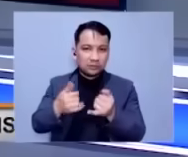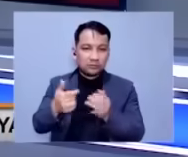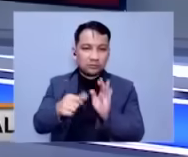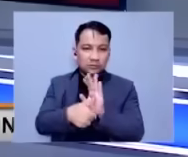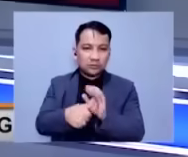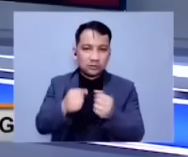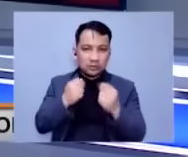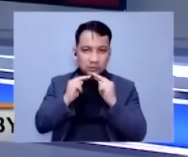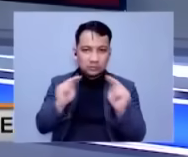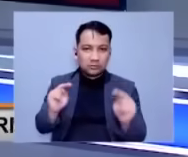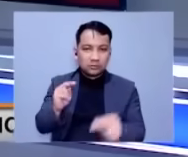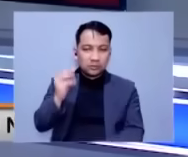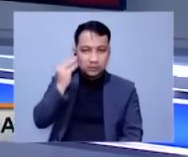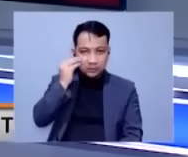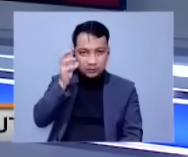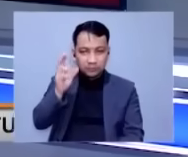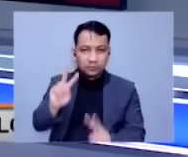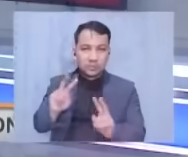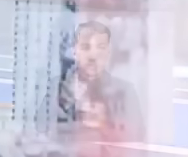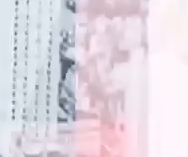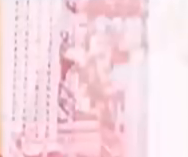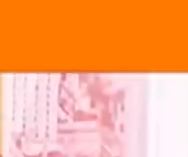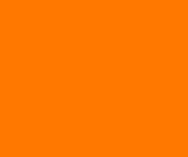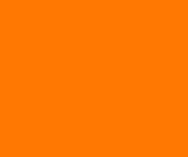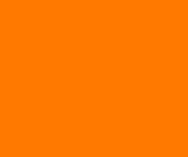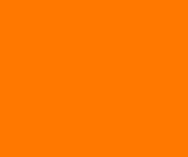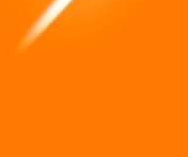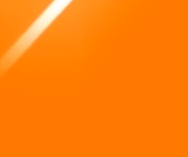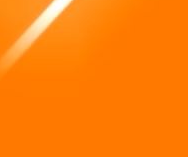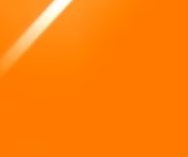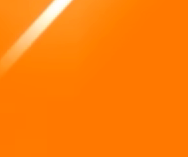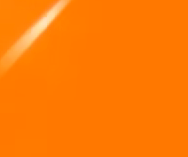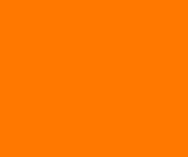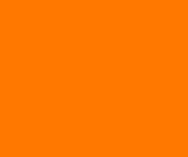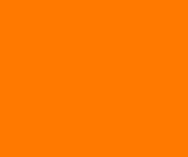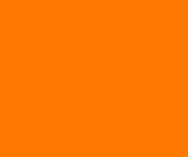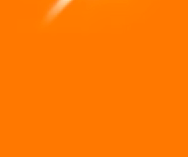It's your sports tito, Mikey Reyes. Peace and love.